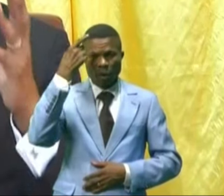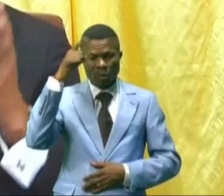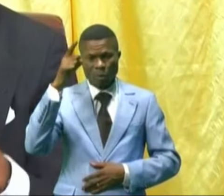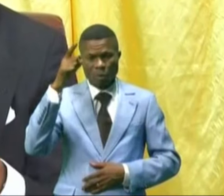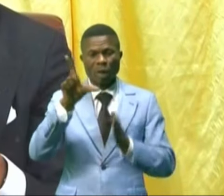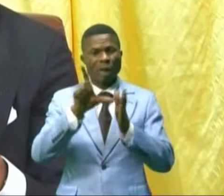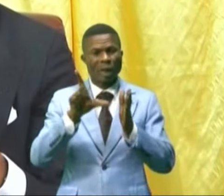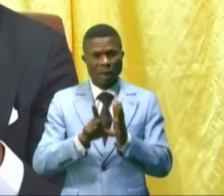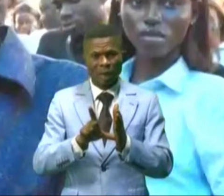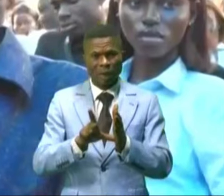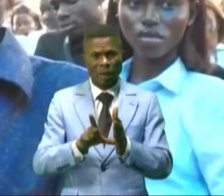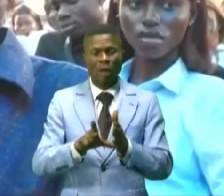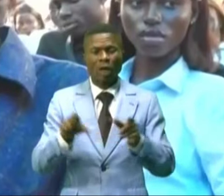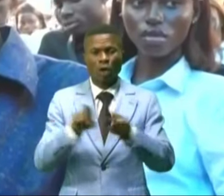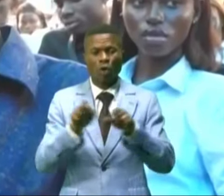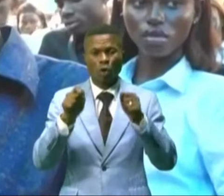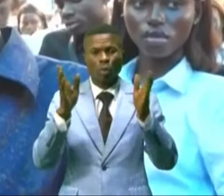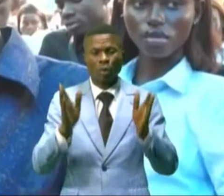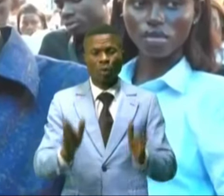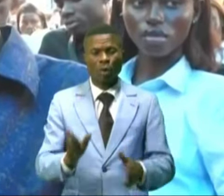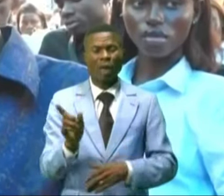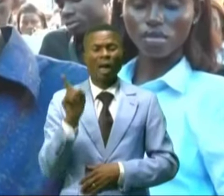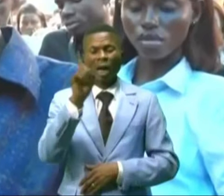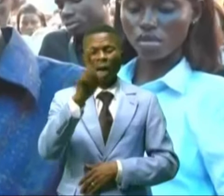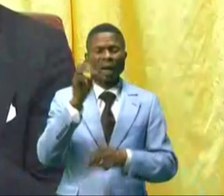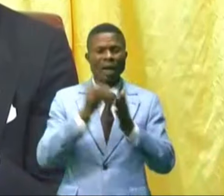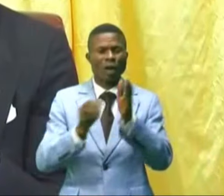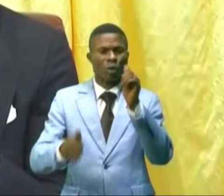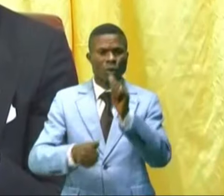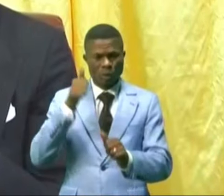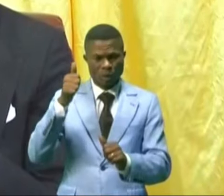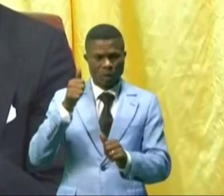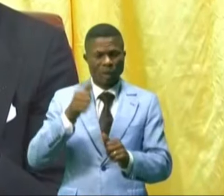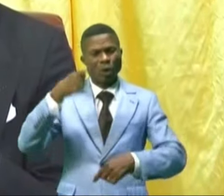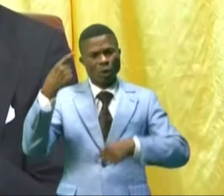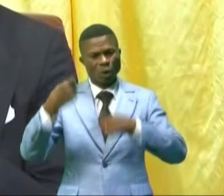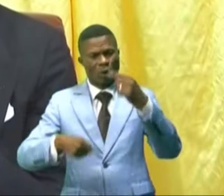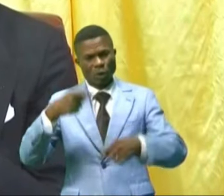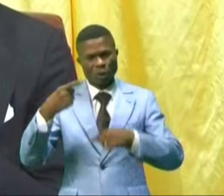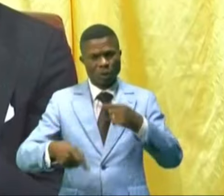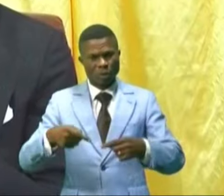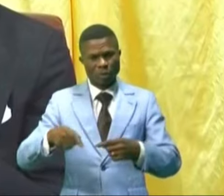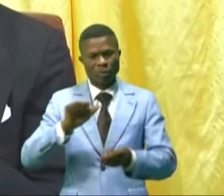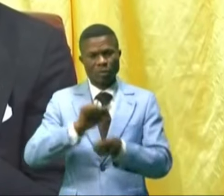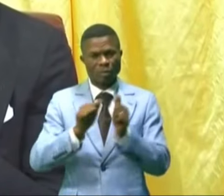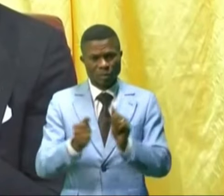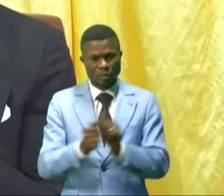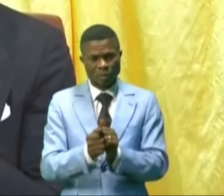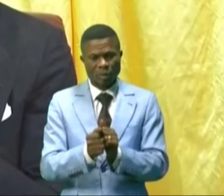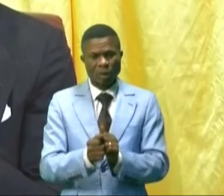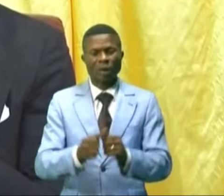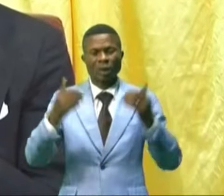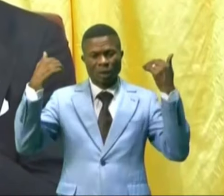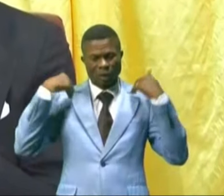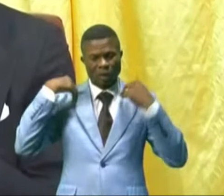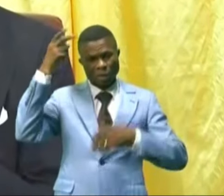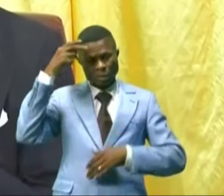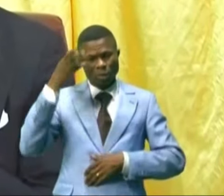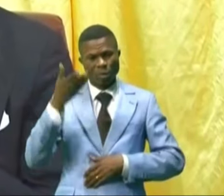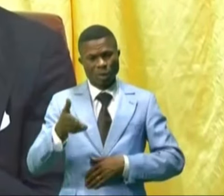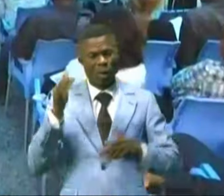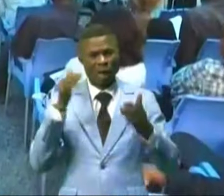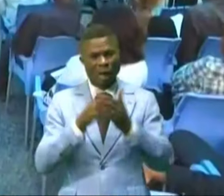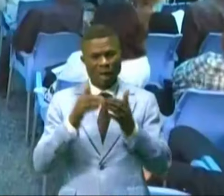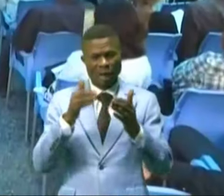qui protège les journalistes, mais on va aller plus loin à discuter des questions des professions parce qu'il n'y a pas des solutions que nous, on a apportées par